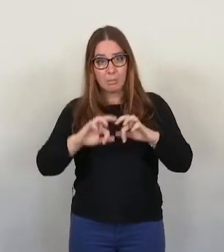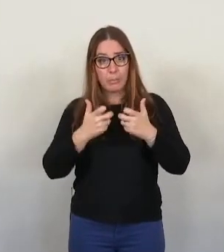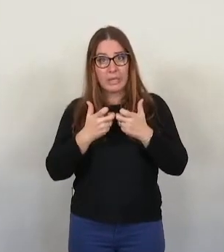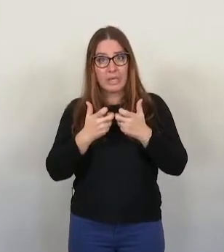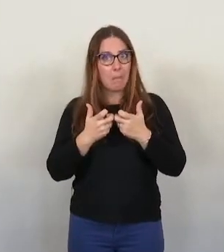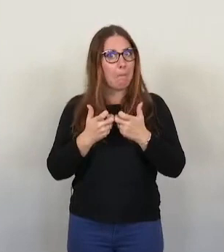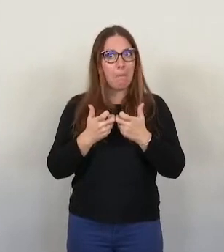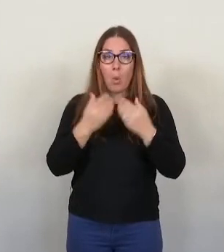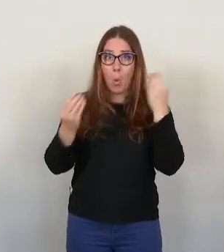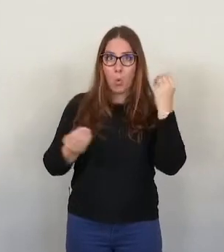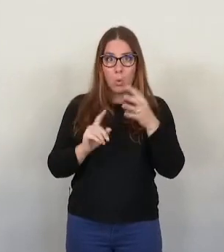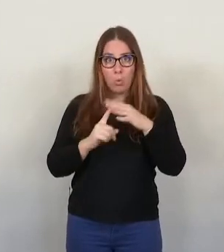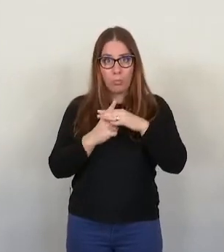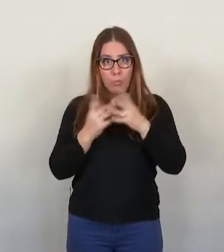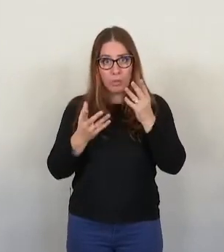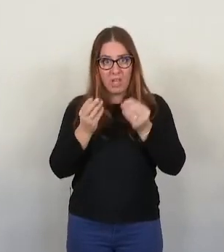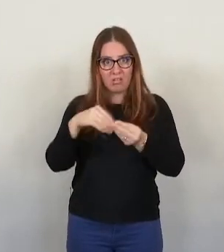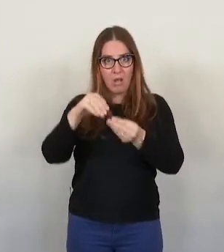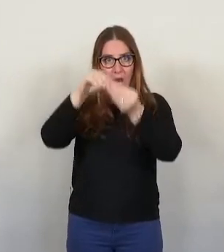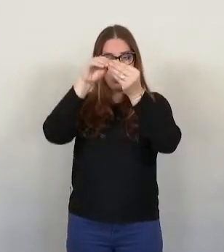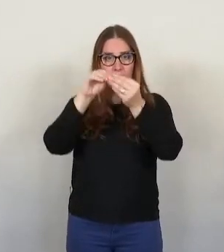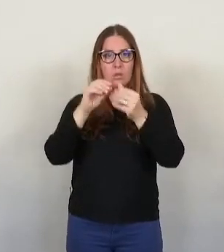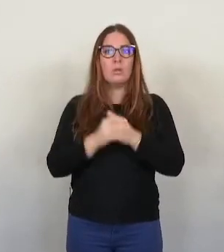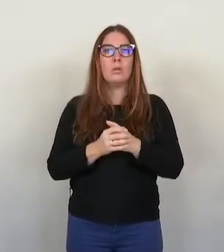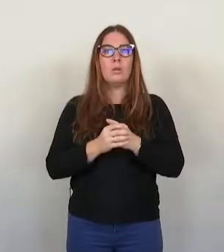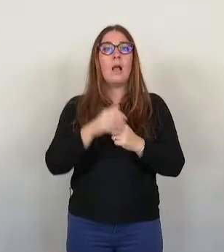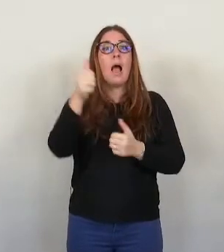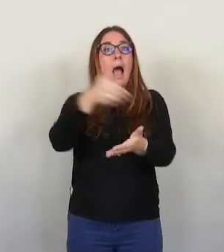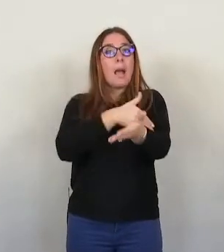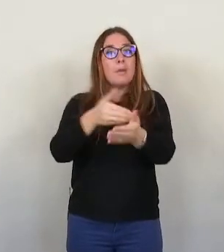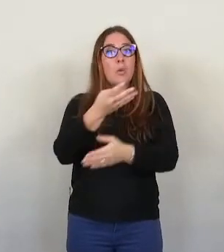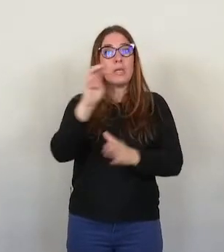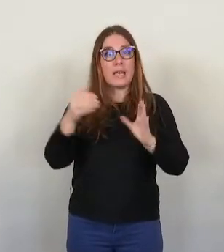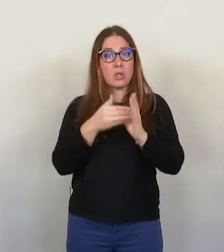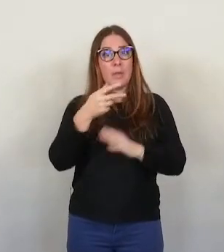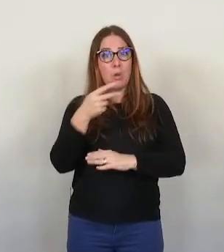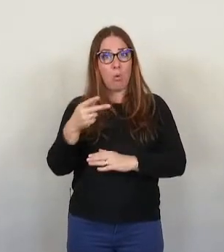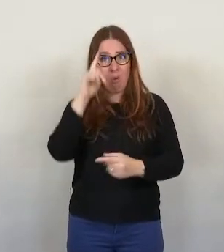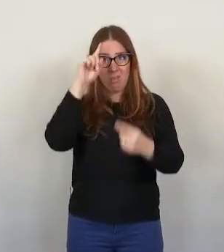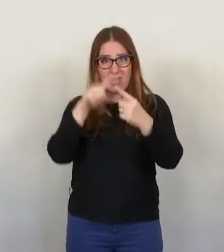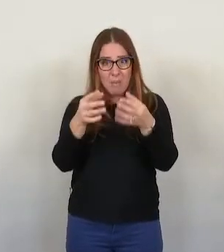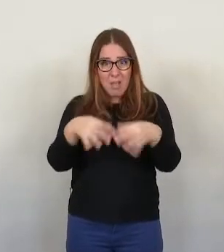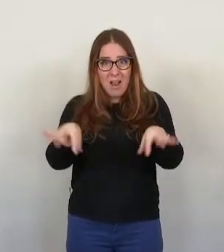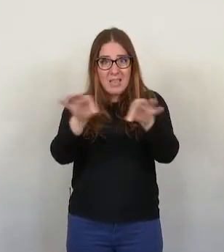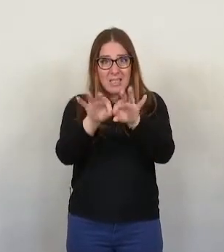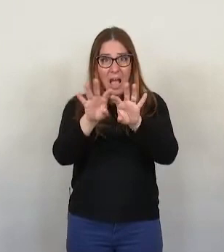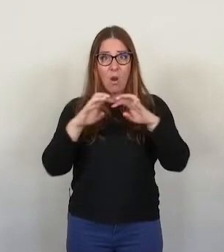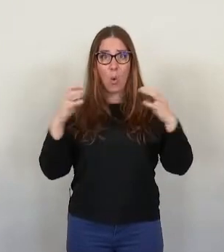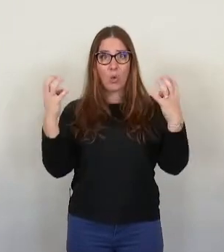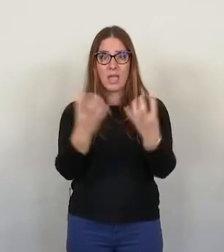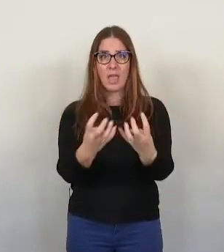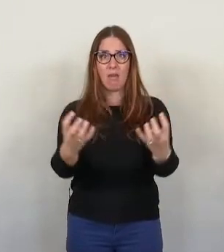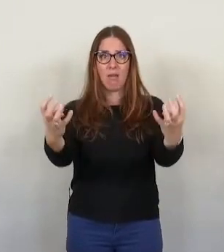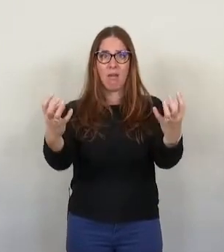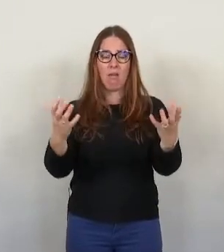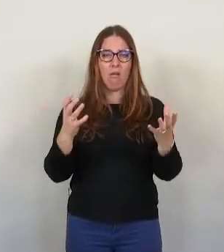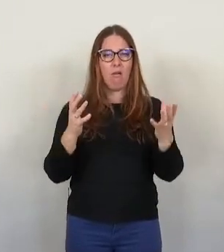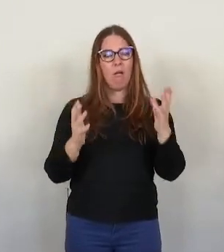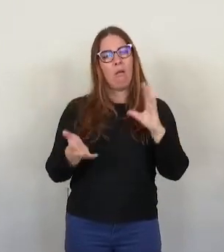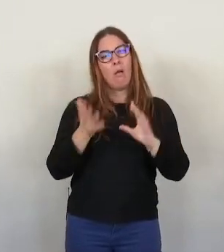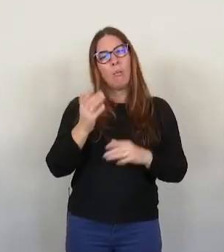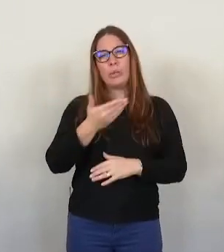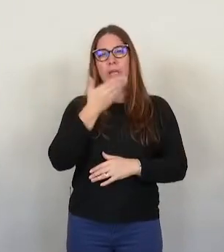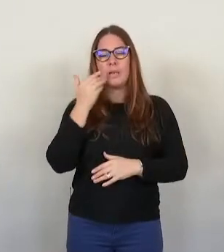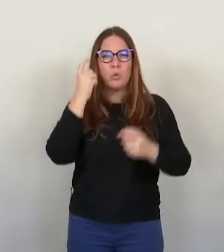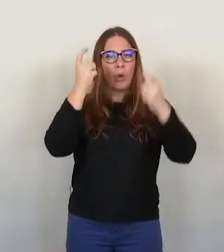si ce n'est qu'un début. 1 400 000 euros pour une salle du conseil qui aurait peut-être pu être